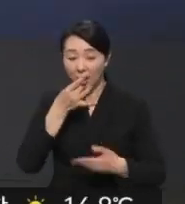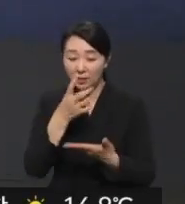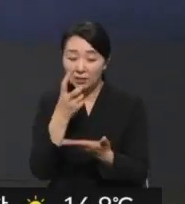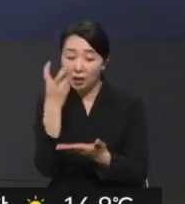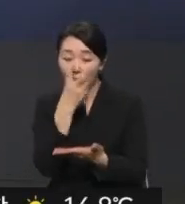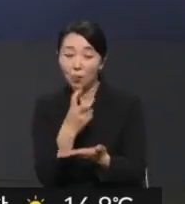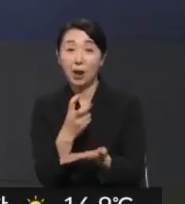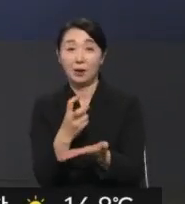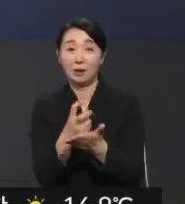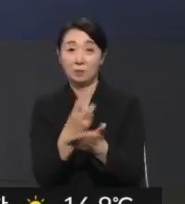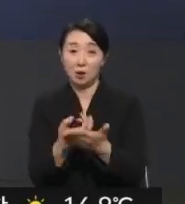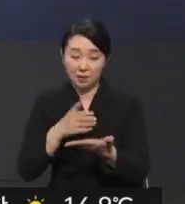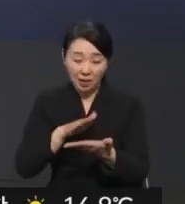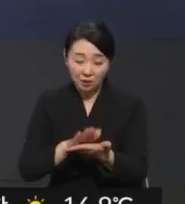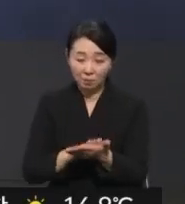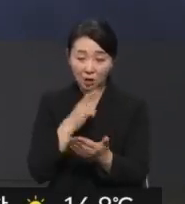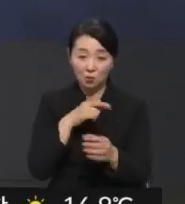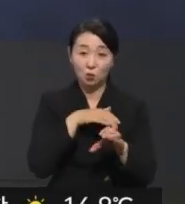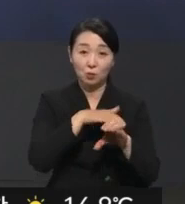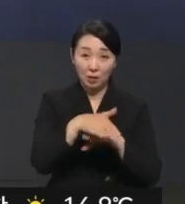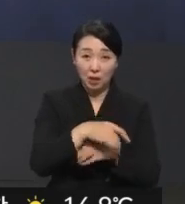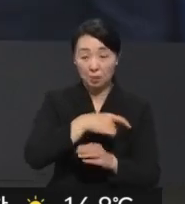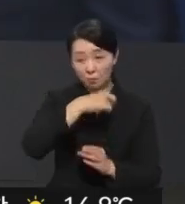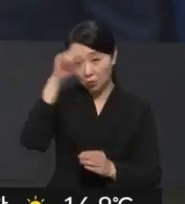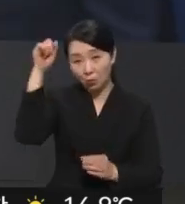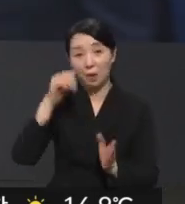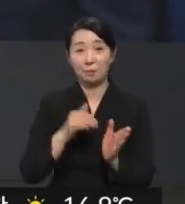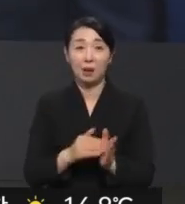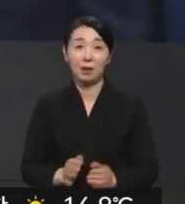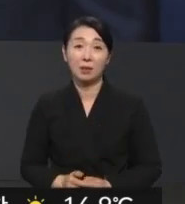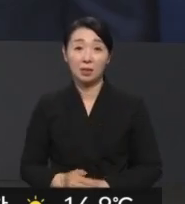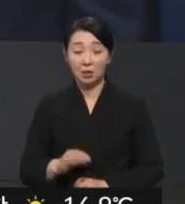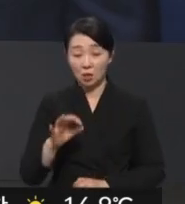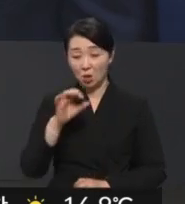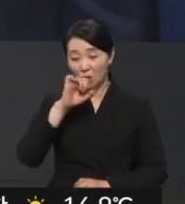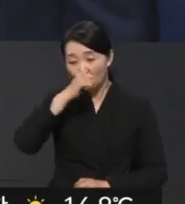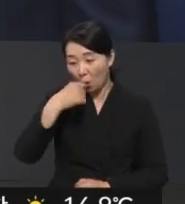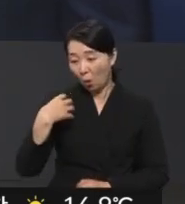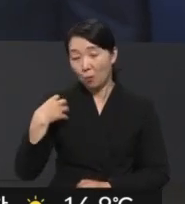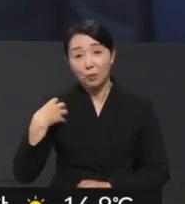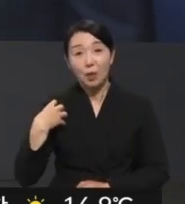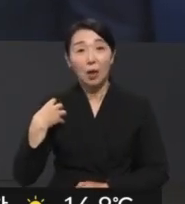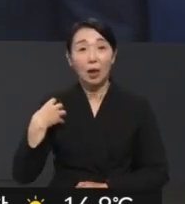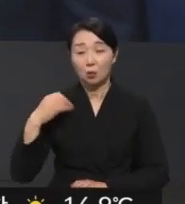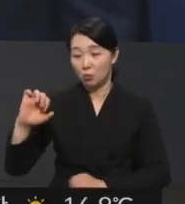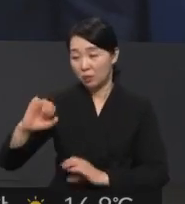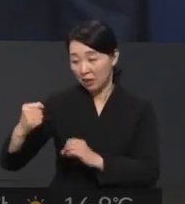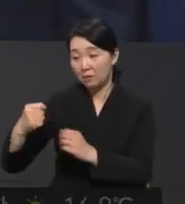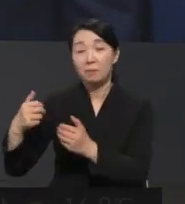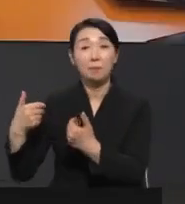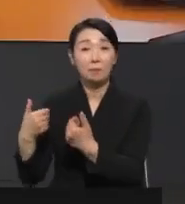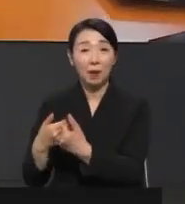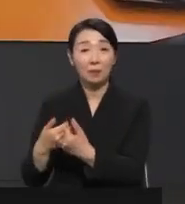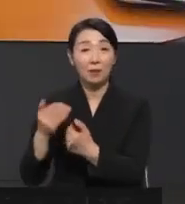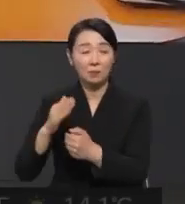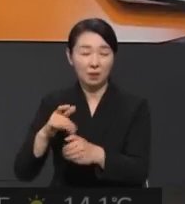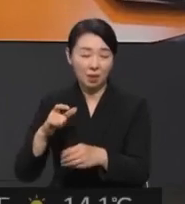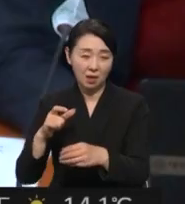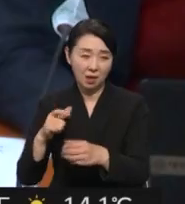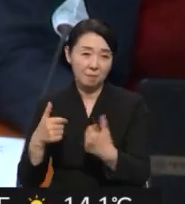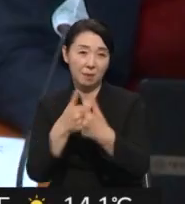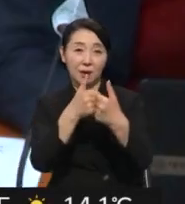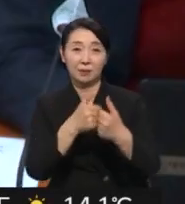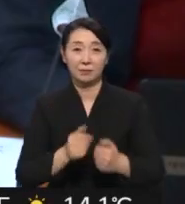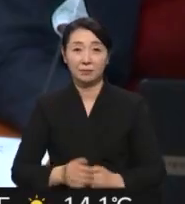민주당 단독으로 국회 농해수위를 통과했습니다. 재정 부담 등을 이유로 반대하던 국민의힘 강하게 반발했는데요.